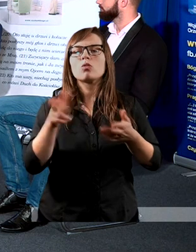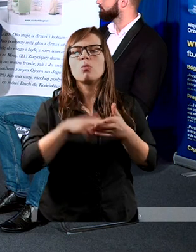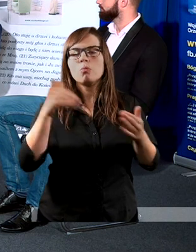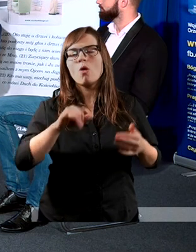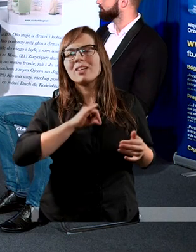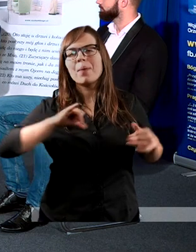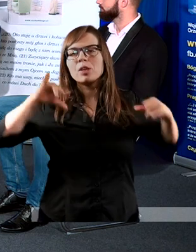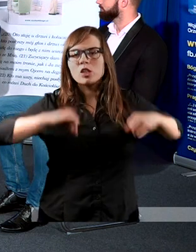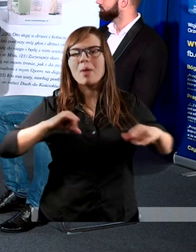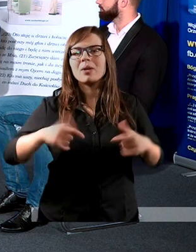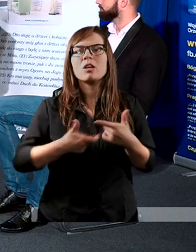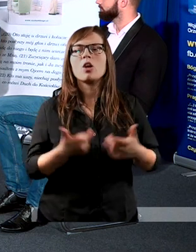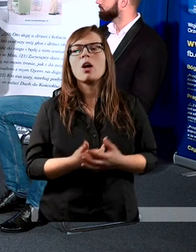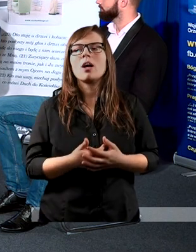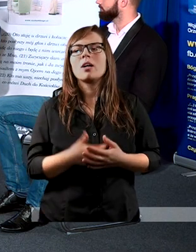realizować samego siebie,